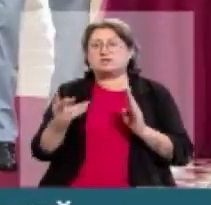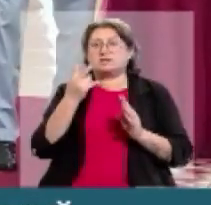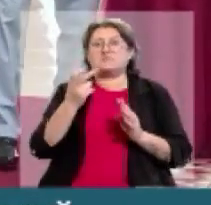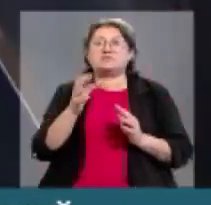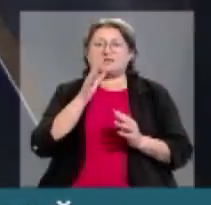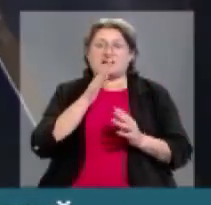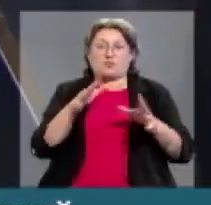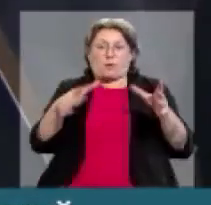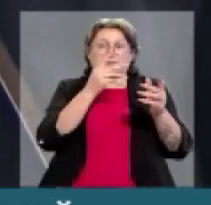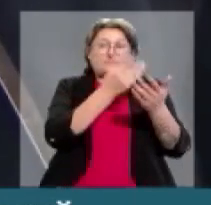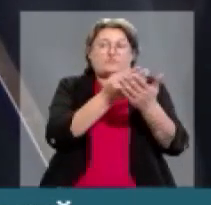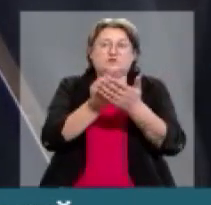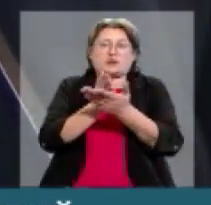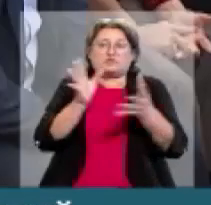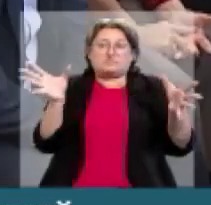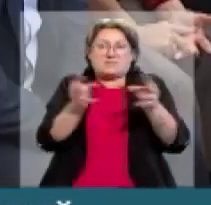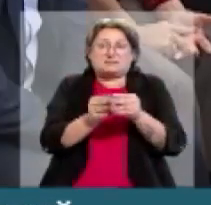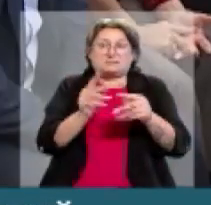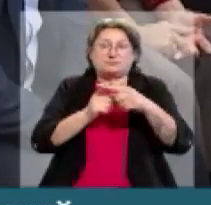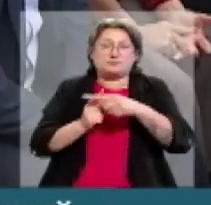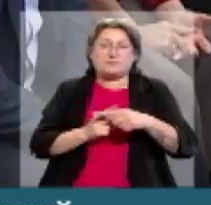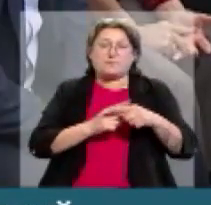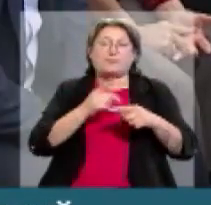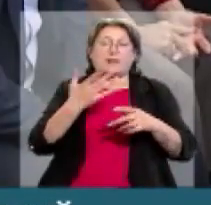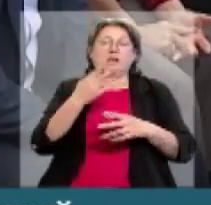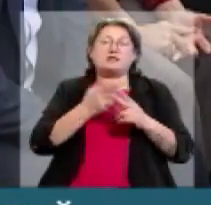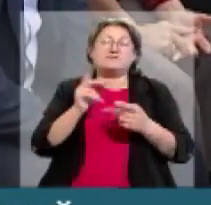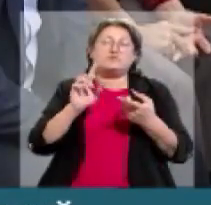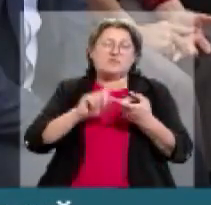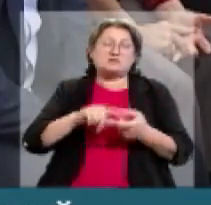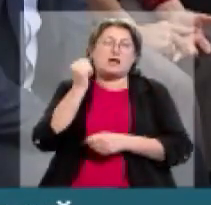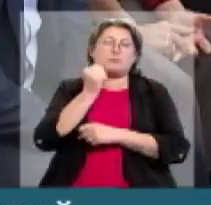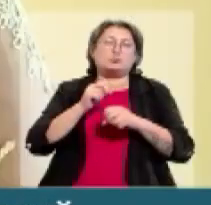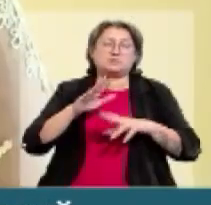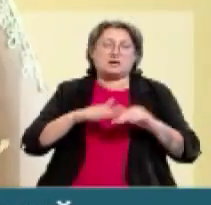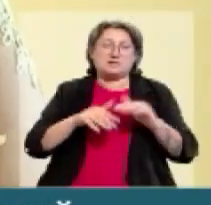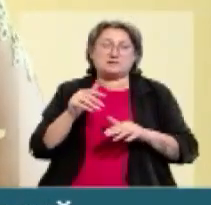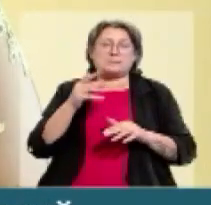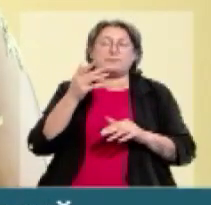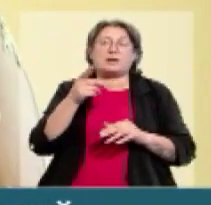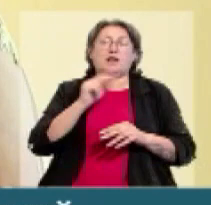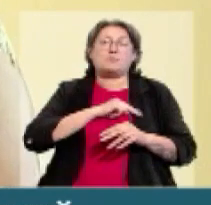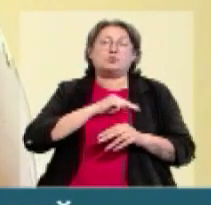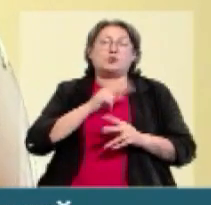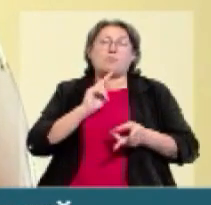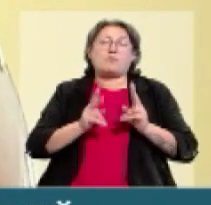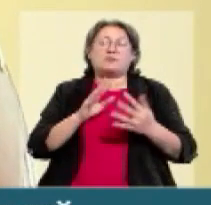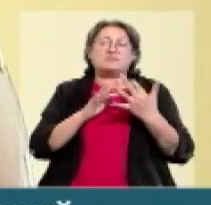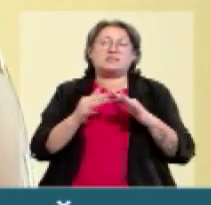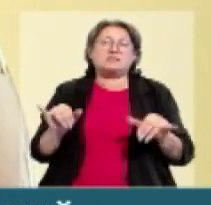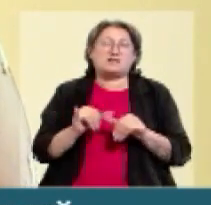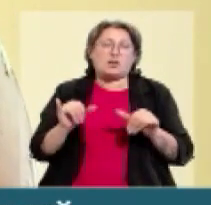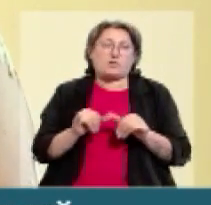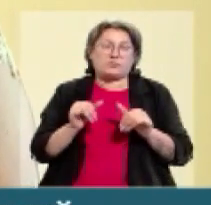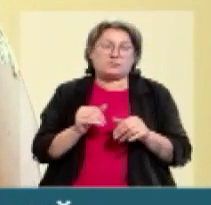лет. Профессиональный путь каждого члена большой семьи связан с рабочими специальностями. К примеру, Рысалды Жиембаева работает поваром в сельской